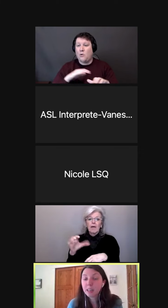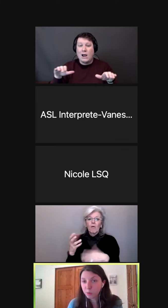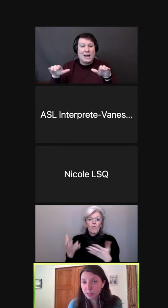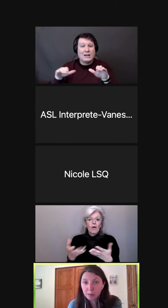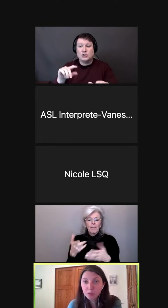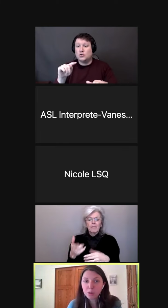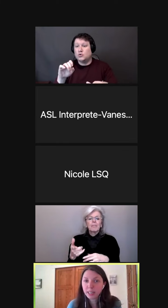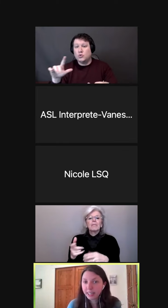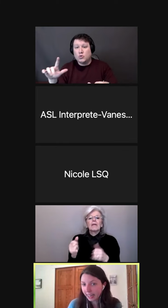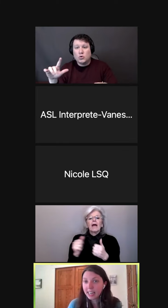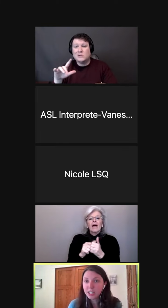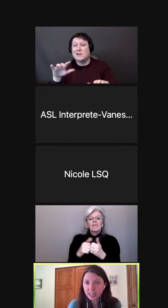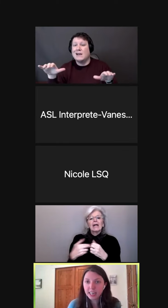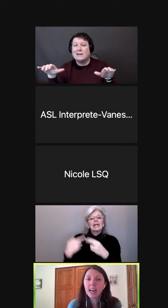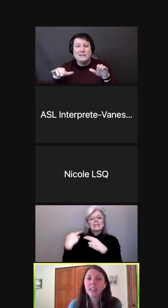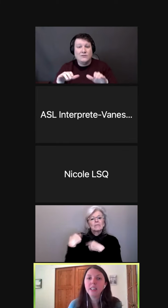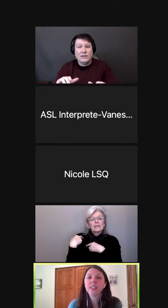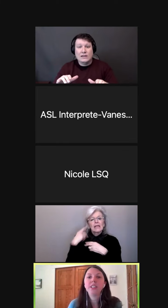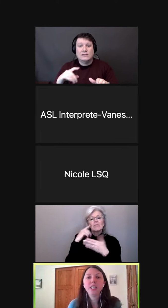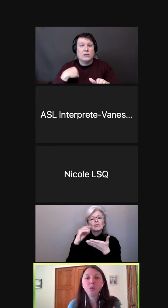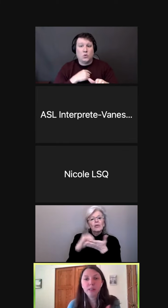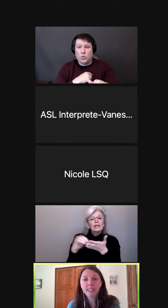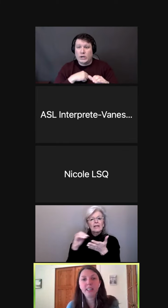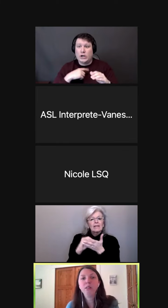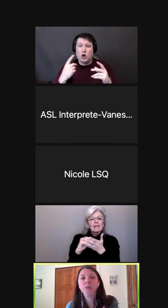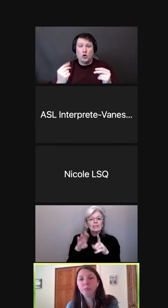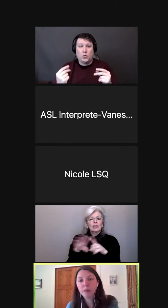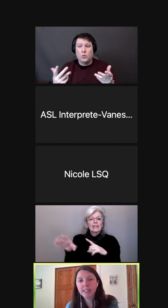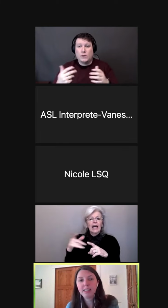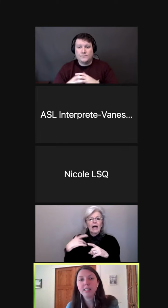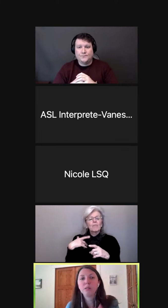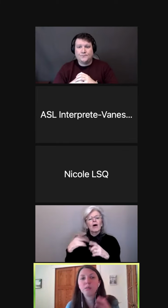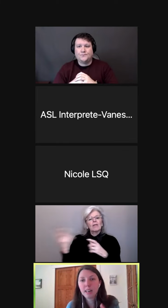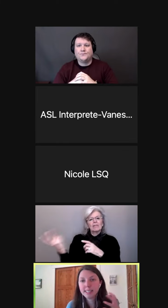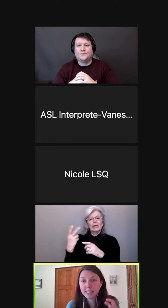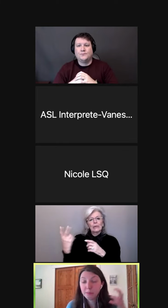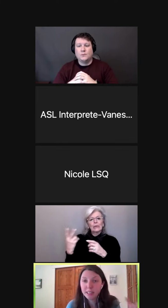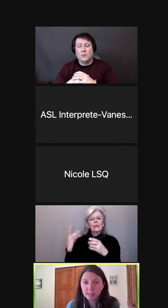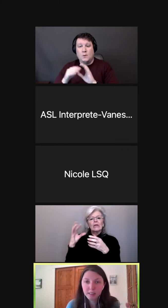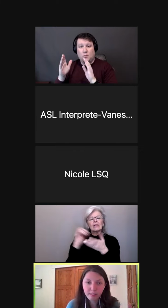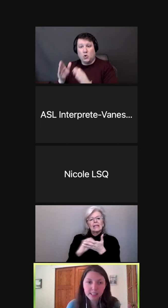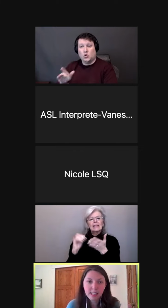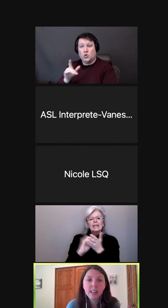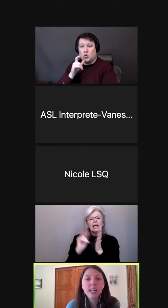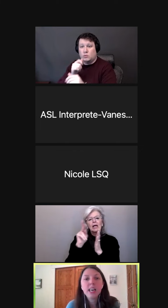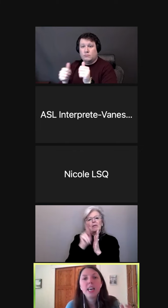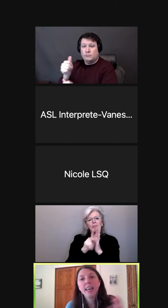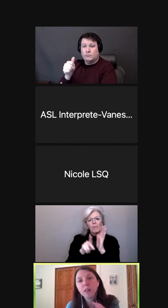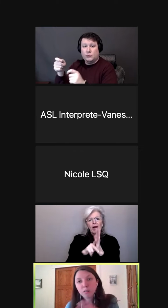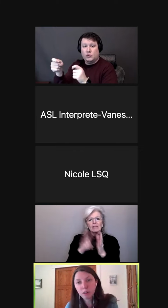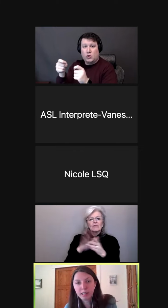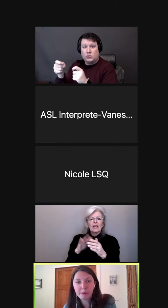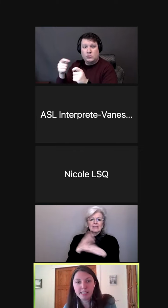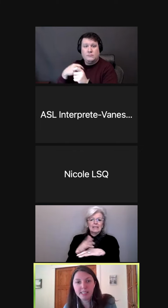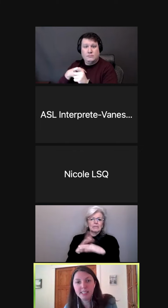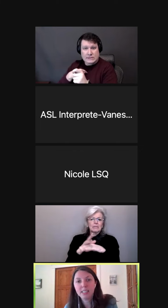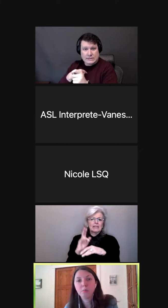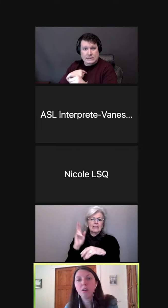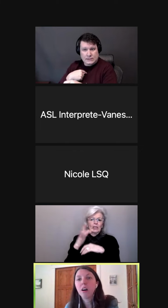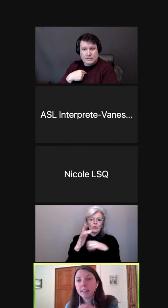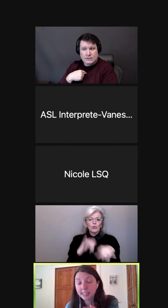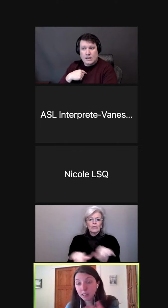Avec la responsable du secrétariat général, j'ai co-écrit une politique sur l'accessibilité universelle et contre le